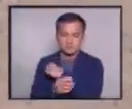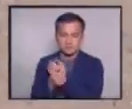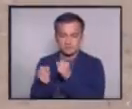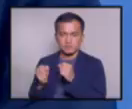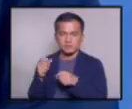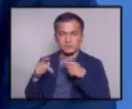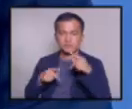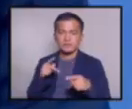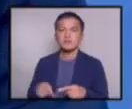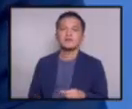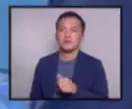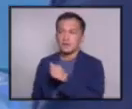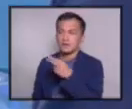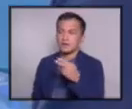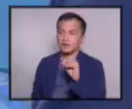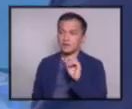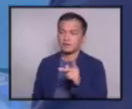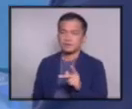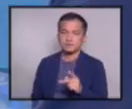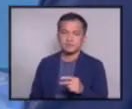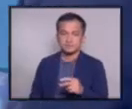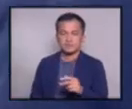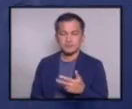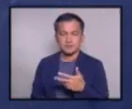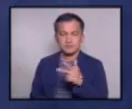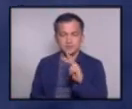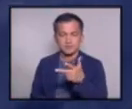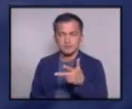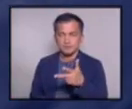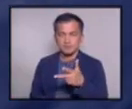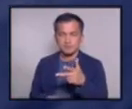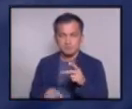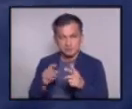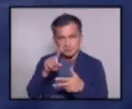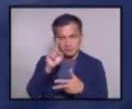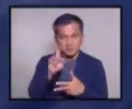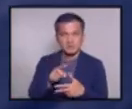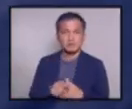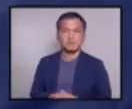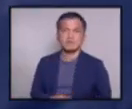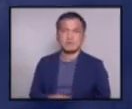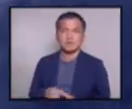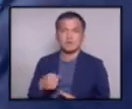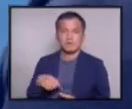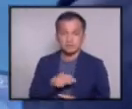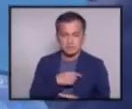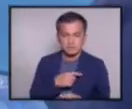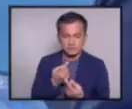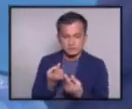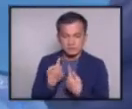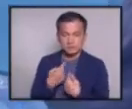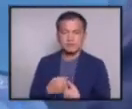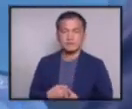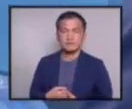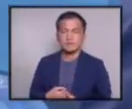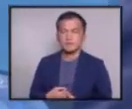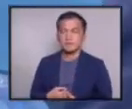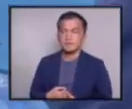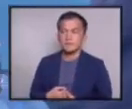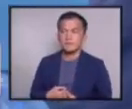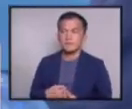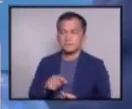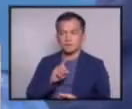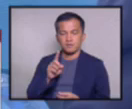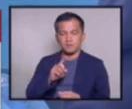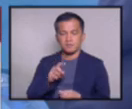people. Okay. All right. Yung pangatlong tanong na ating sasagutin. Ano